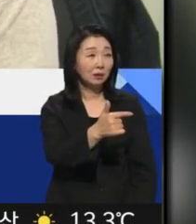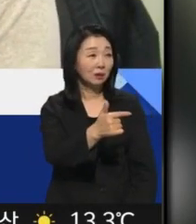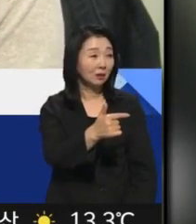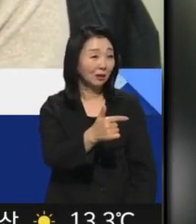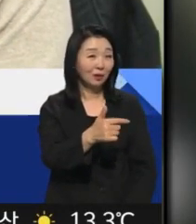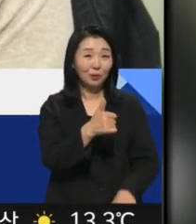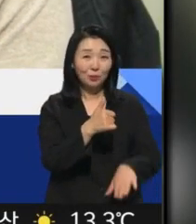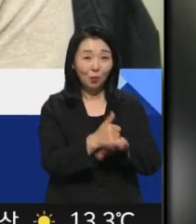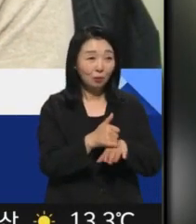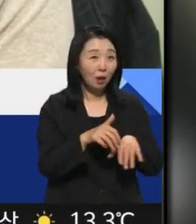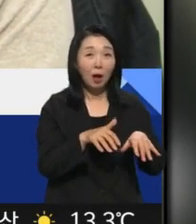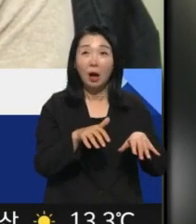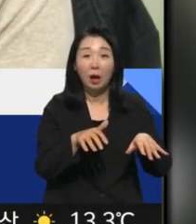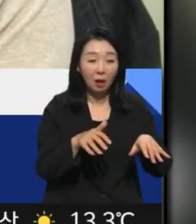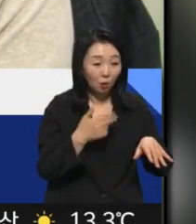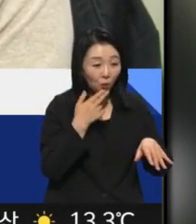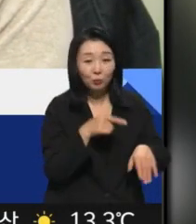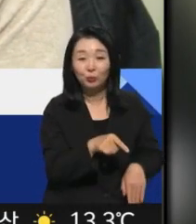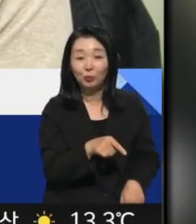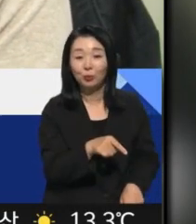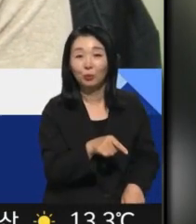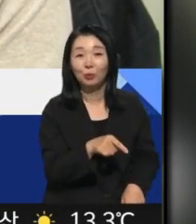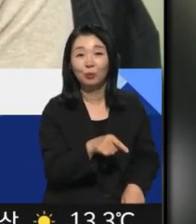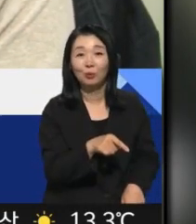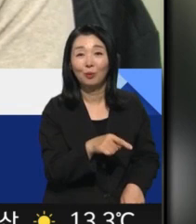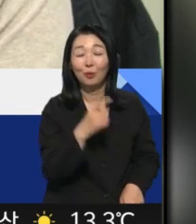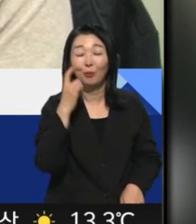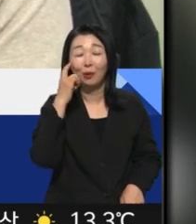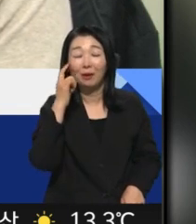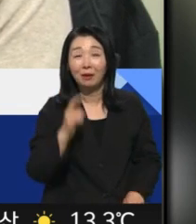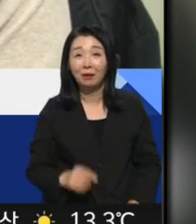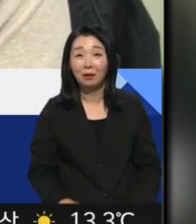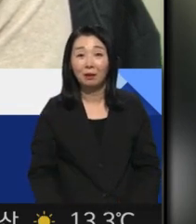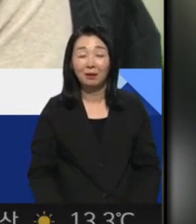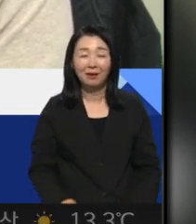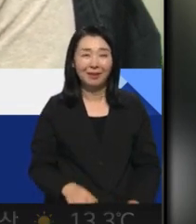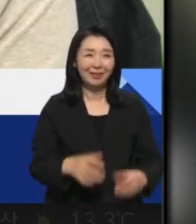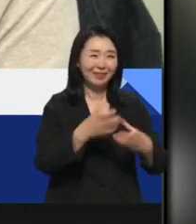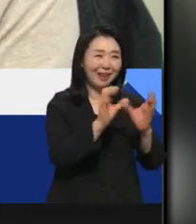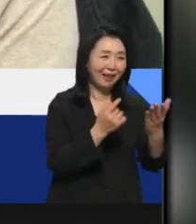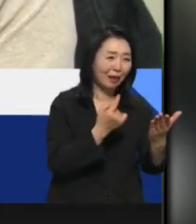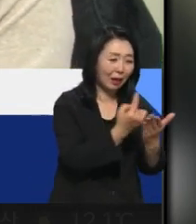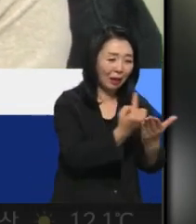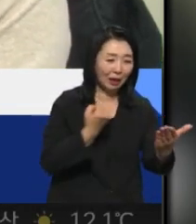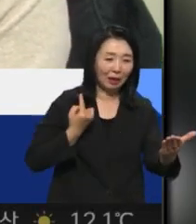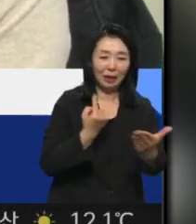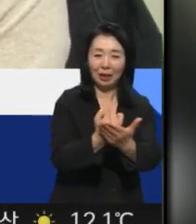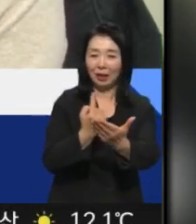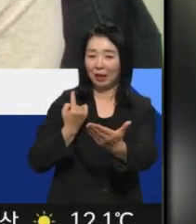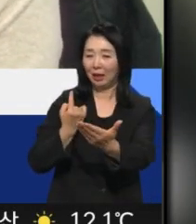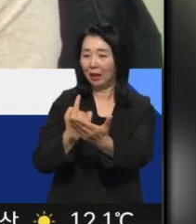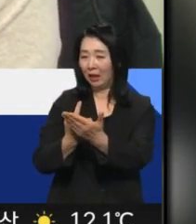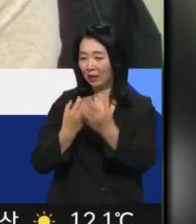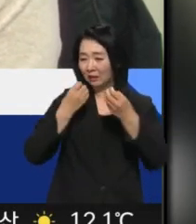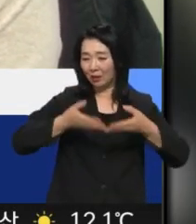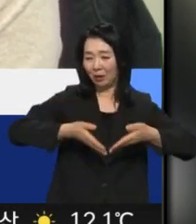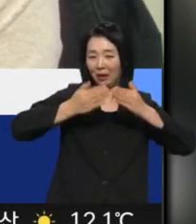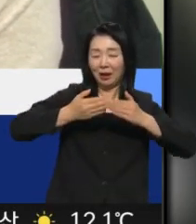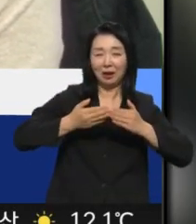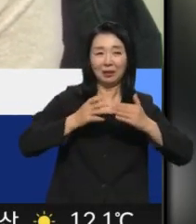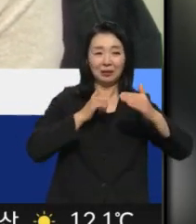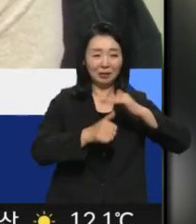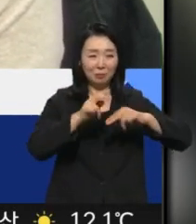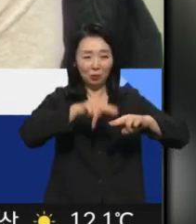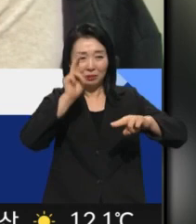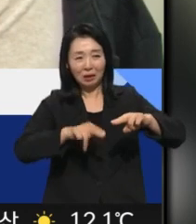없었죠. 아하. 네, 갈 데가 없어서 그 얼마나 많은 수많은 탈당과 신당 창당을 하고 대표를 사직하고